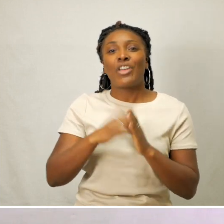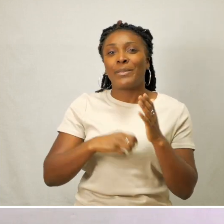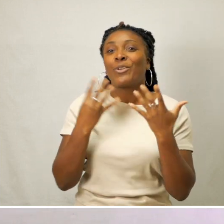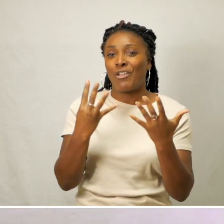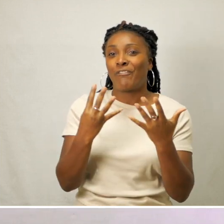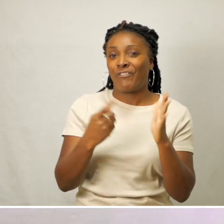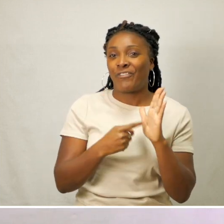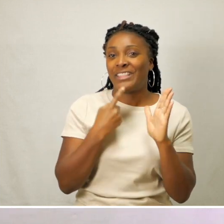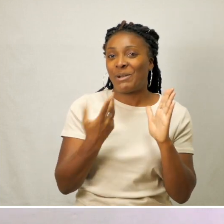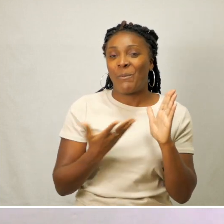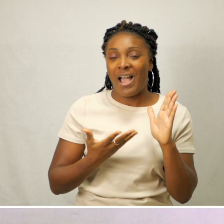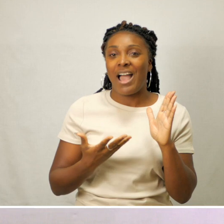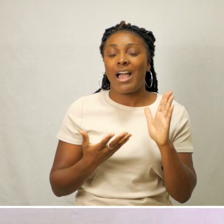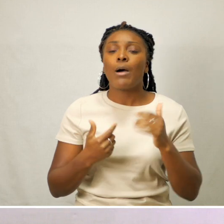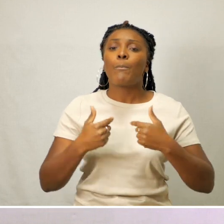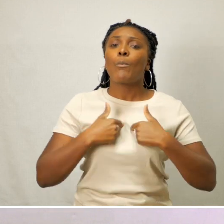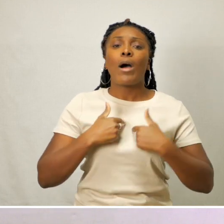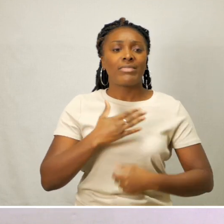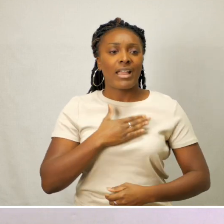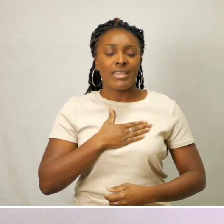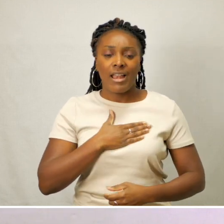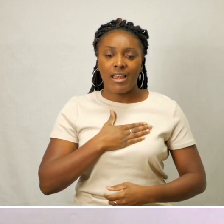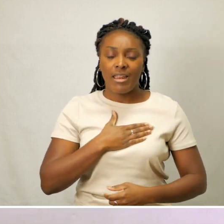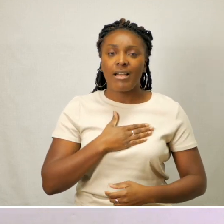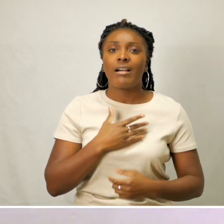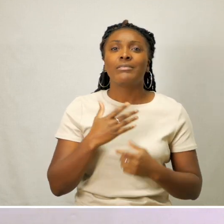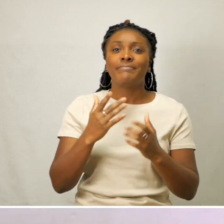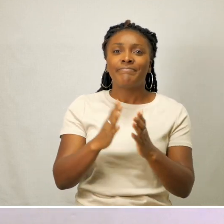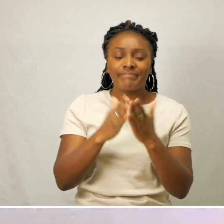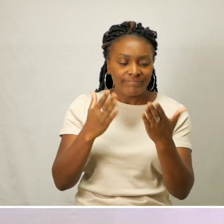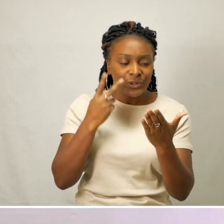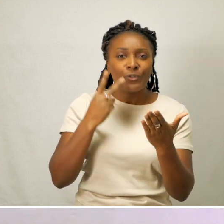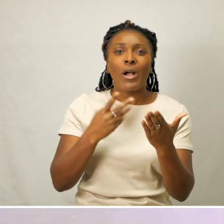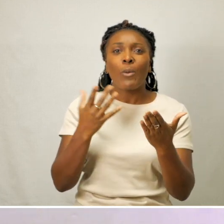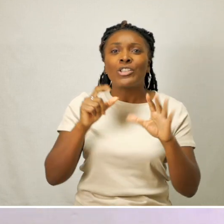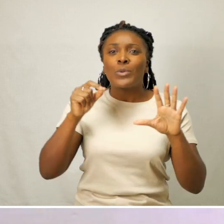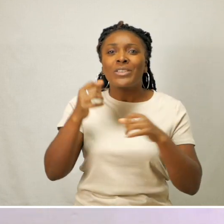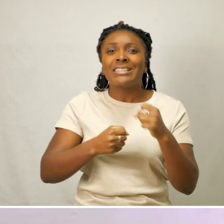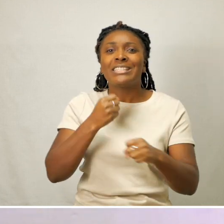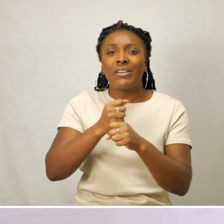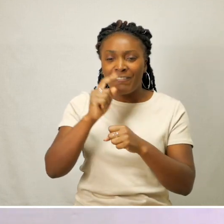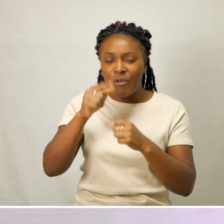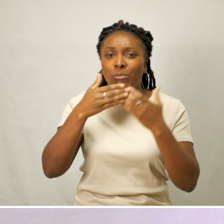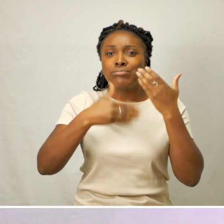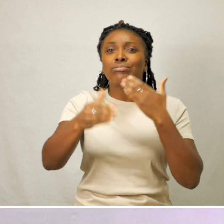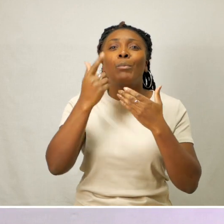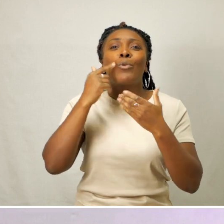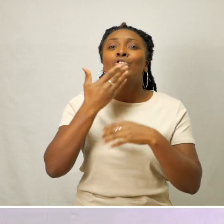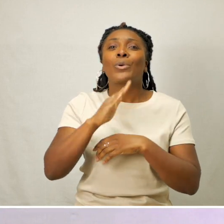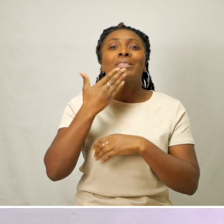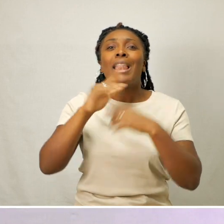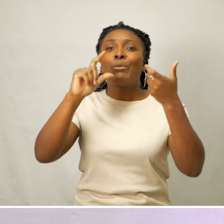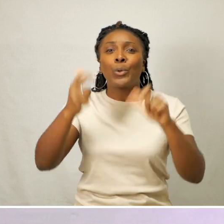que la Bible nous dit « Moi, Daniel, je vis par les livres qu'il devait s'écouler 70 ans pour les ruines de Jérusalem, d'après le nombre des